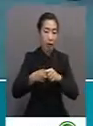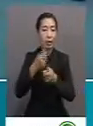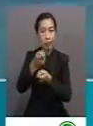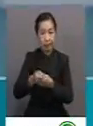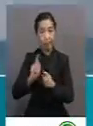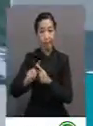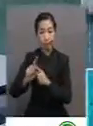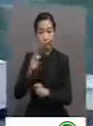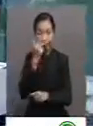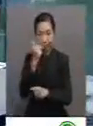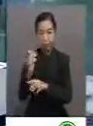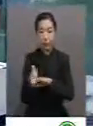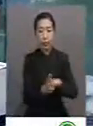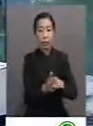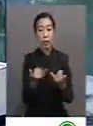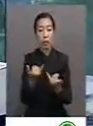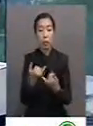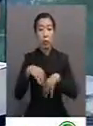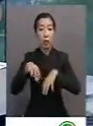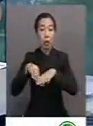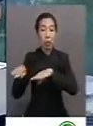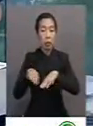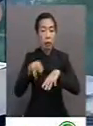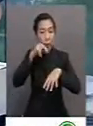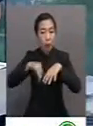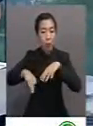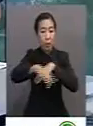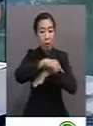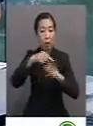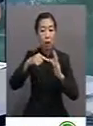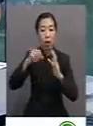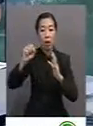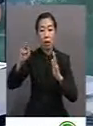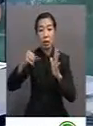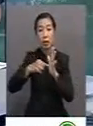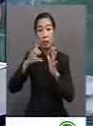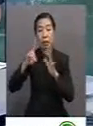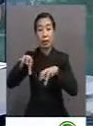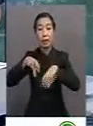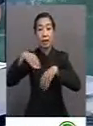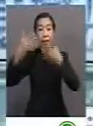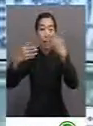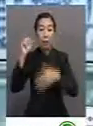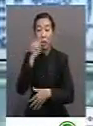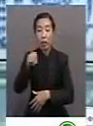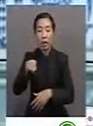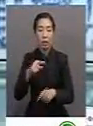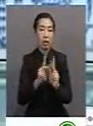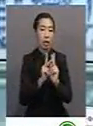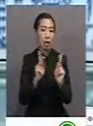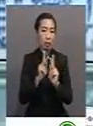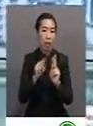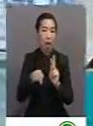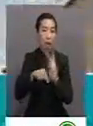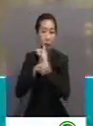ไปดูความคืบหน้าการเตรียมจัดงานเสม็ดอินเลิฟครั้งที่8ค่ะบนเกาะเสม็ดนะคะล่าสุดมีมติออกมาจากที่ประชุมจังหวัดระยองและอุทยาน